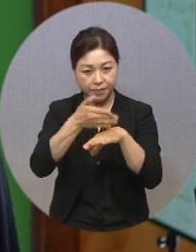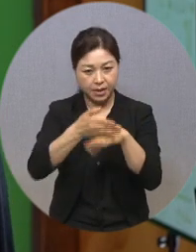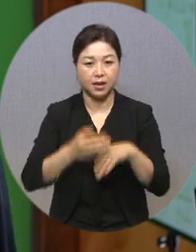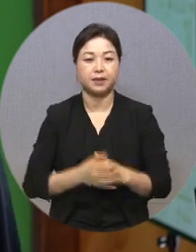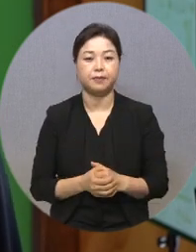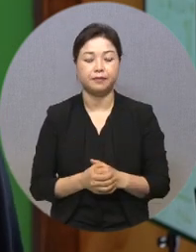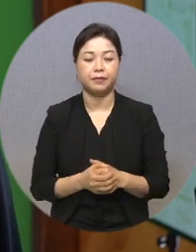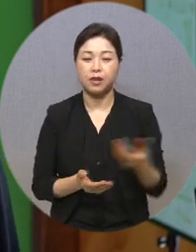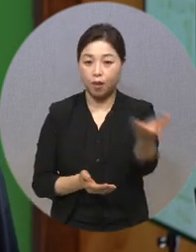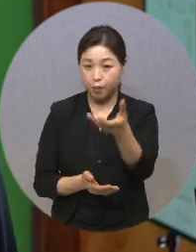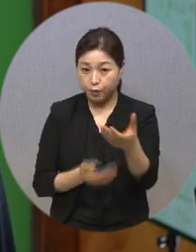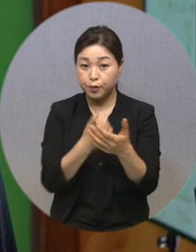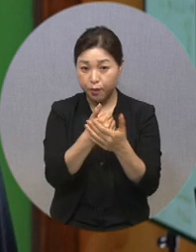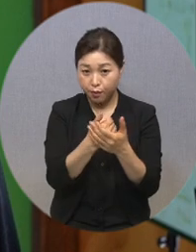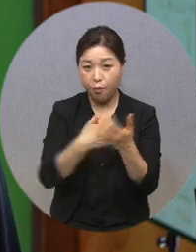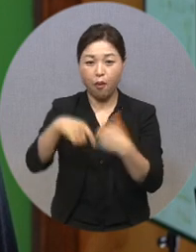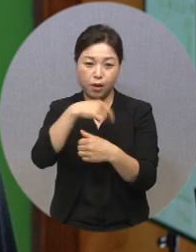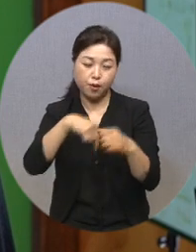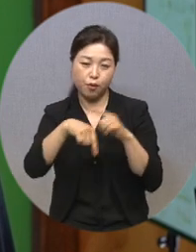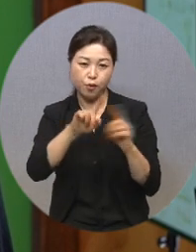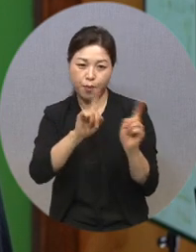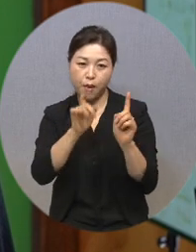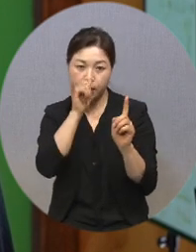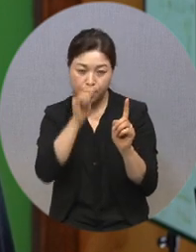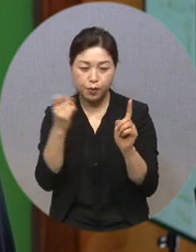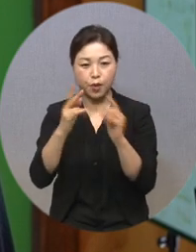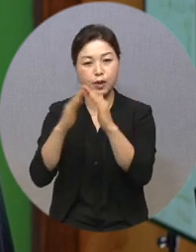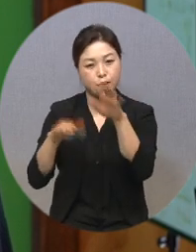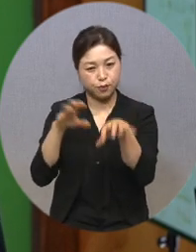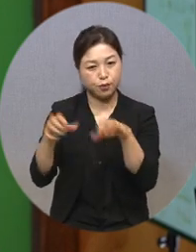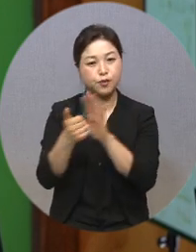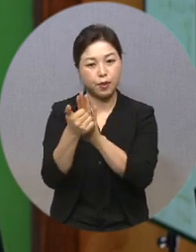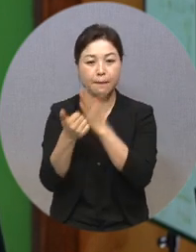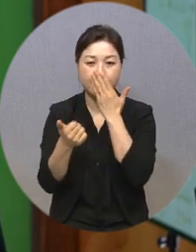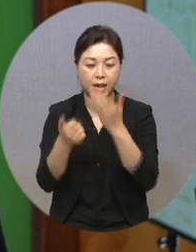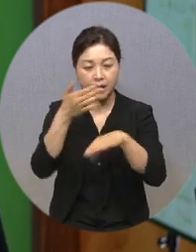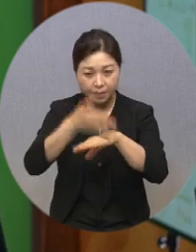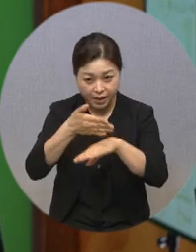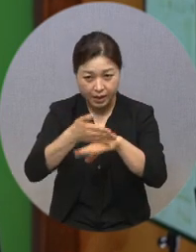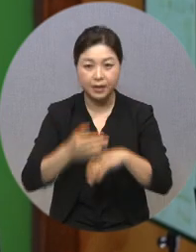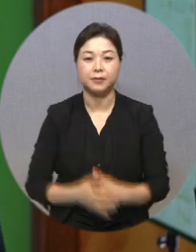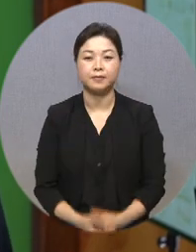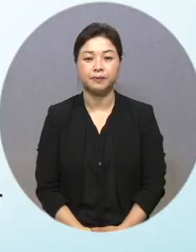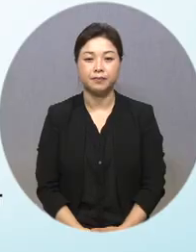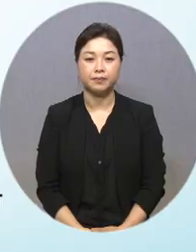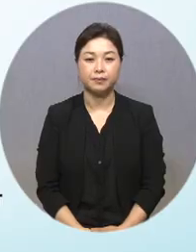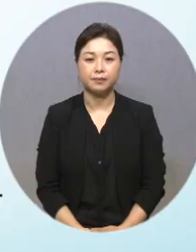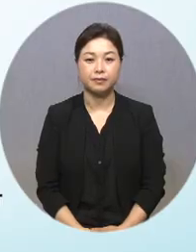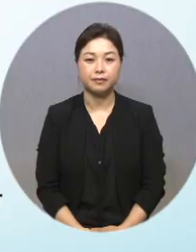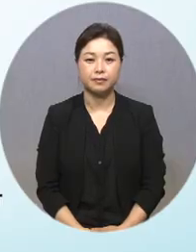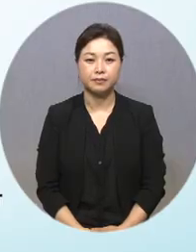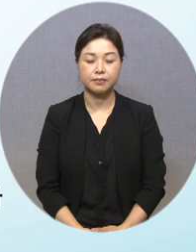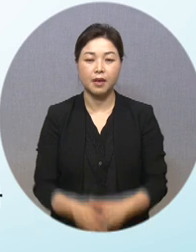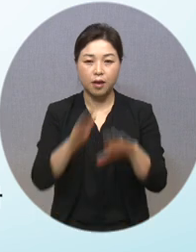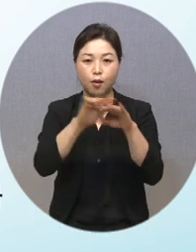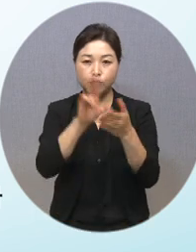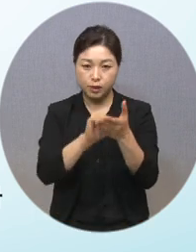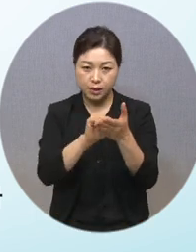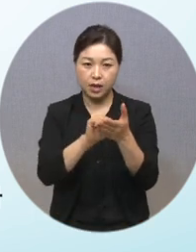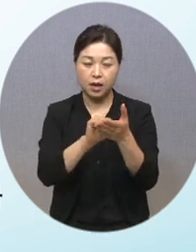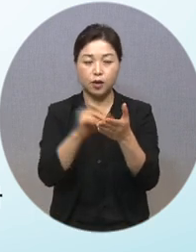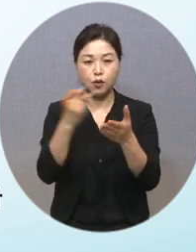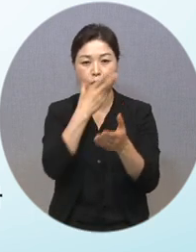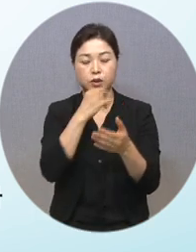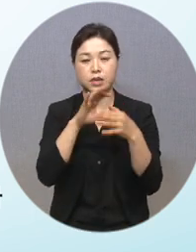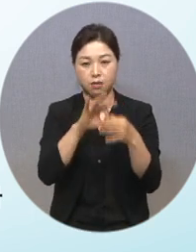감사드리고요. 여러분들 덕분에 환경도 살리고 이웃도 도울 수가 있습니다. 감사합니다. 해결해야 할 사연이나